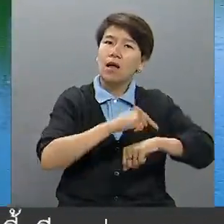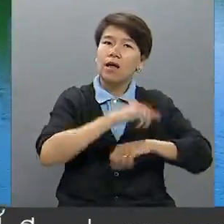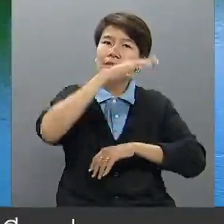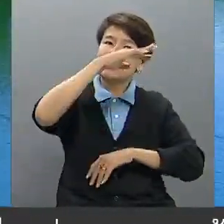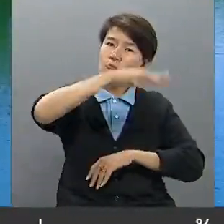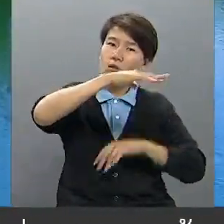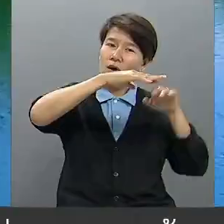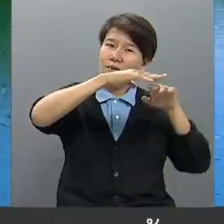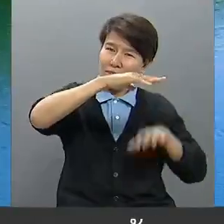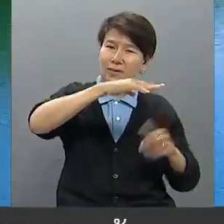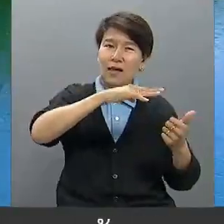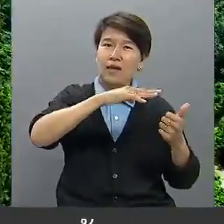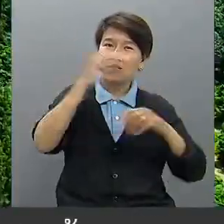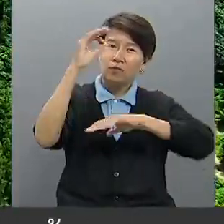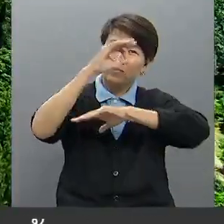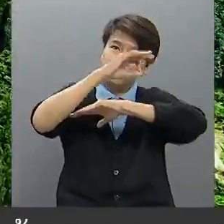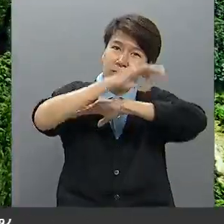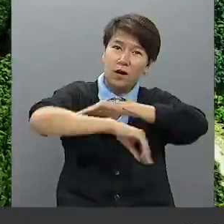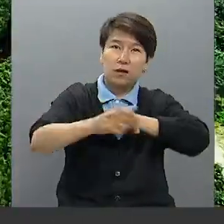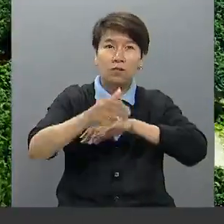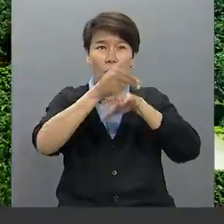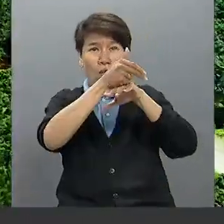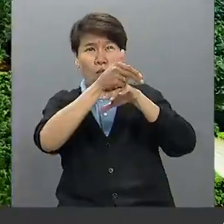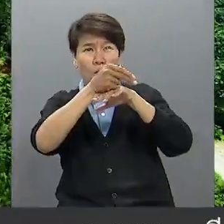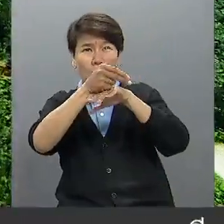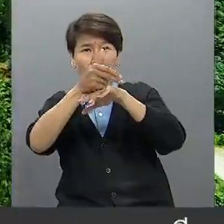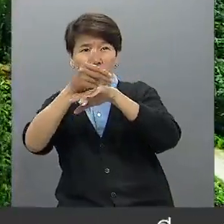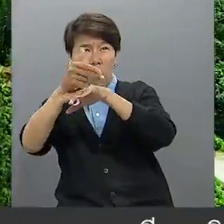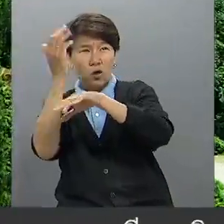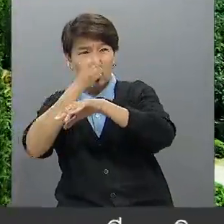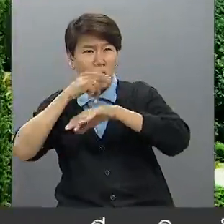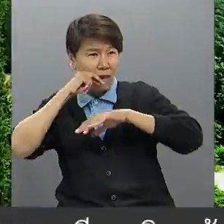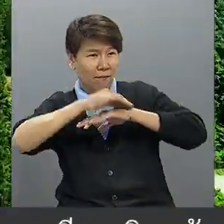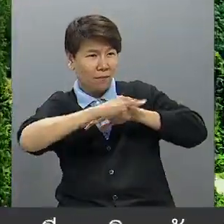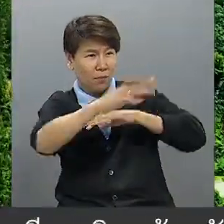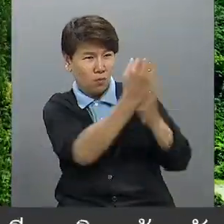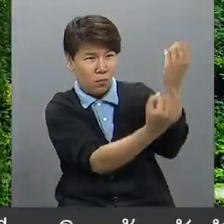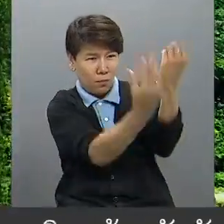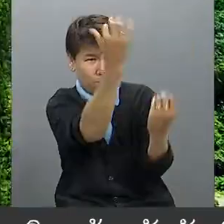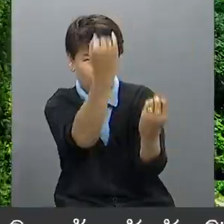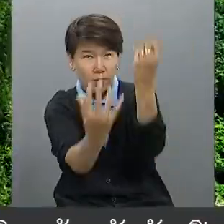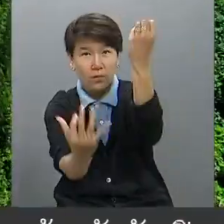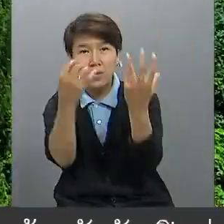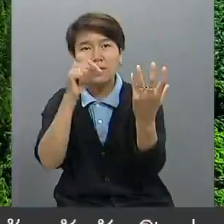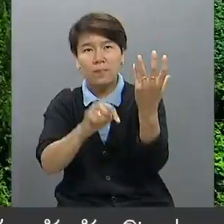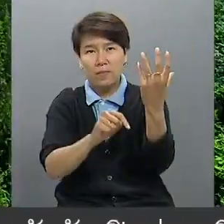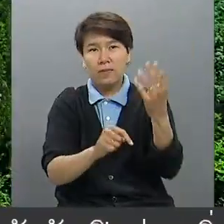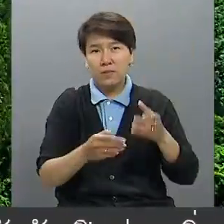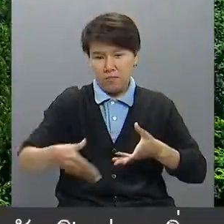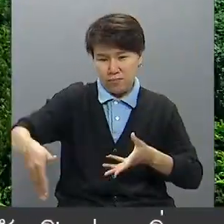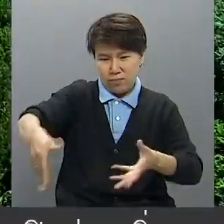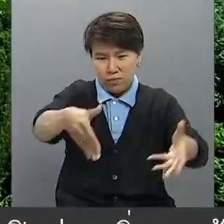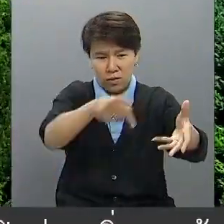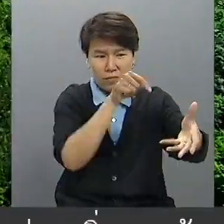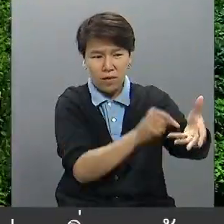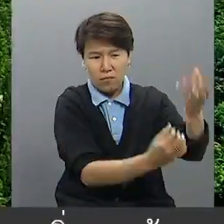ย์ตกดินนี่มุมนี้โอ้สวยมากวิวดีมากคือจะเห็นได้ว่ามันมี2ฝั่งให้ถ่ายเนา ะ ฝั่งนึงเห็นพระอ